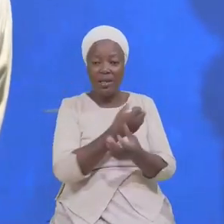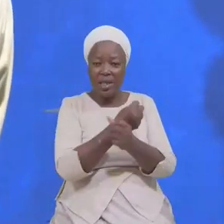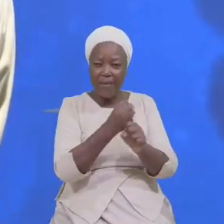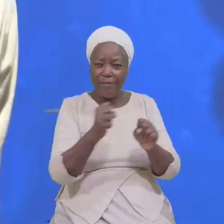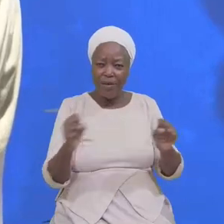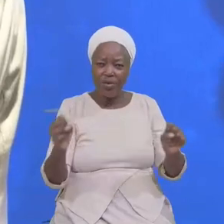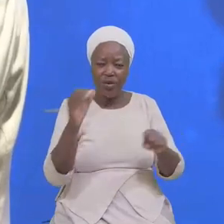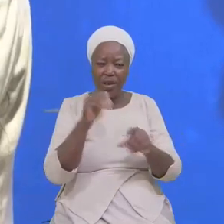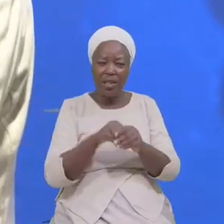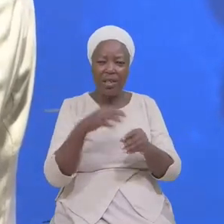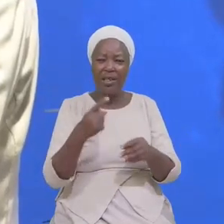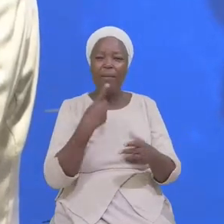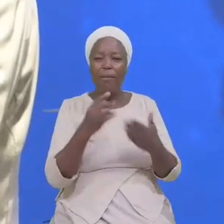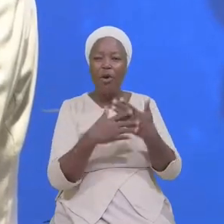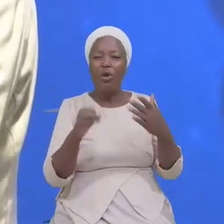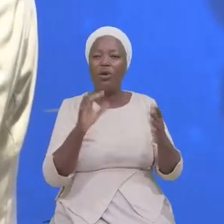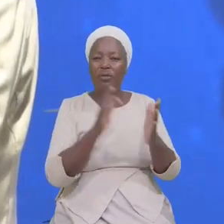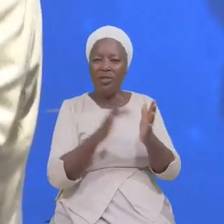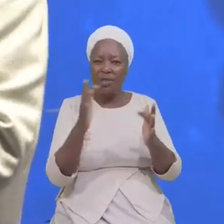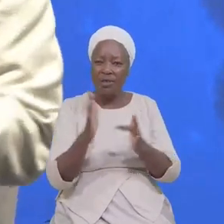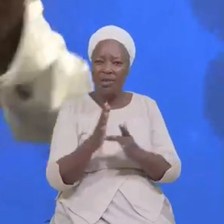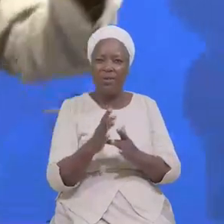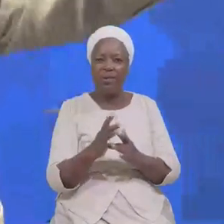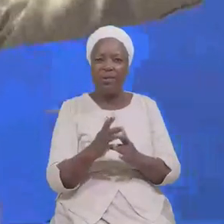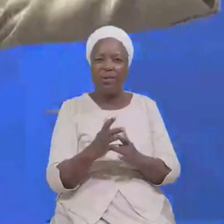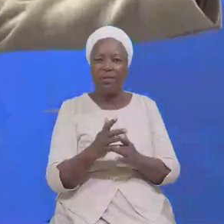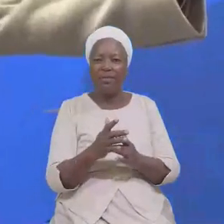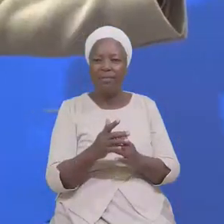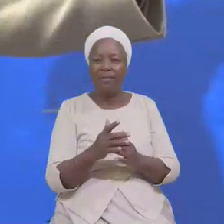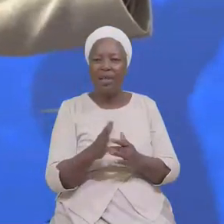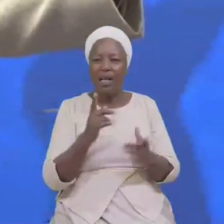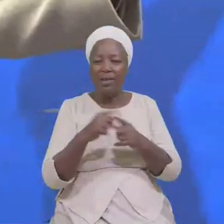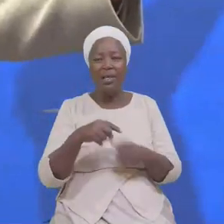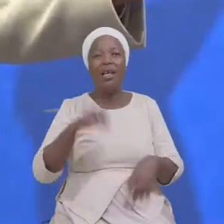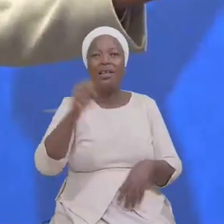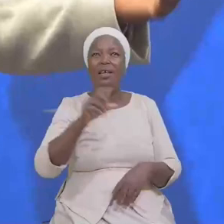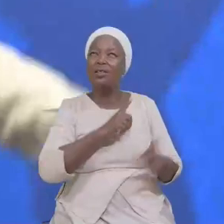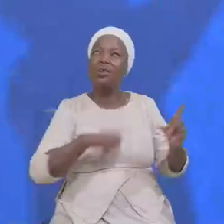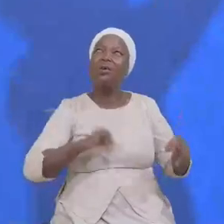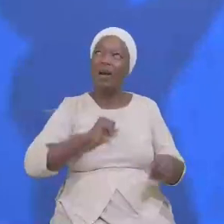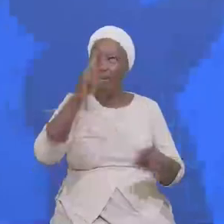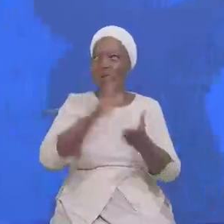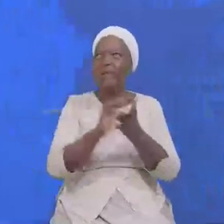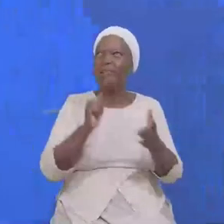quand tu reconnais le salut dans le sang de Jésus, tu dis, oui Seigneur, je crois.